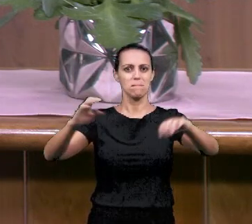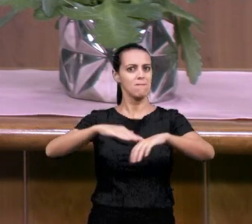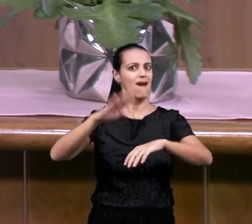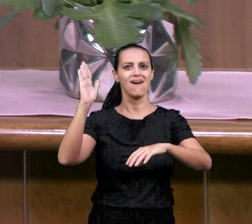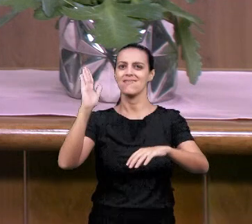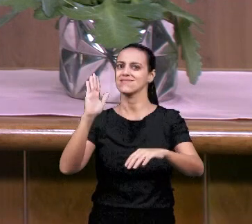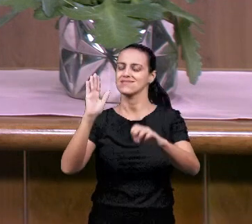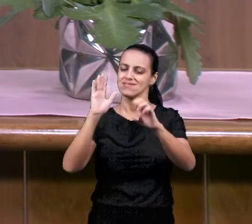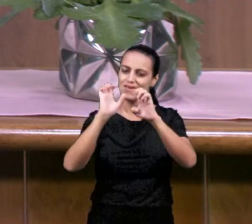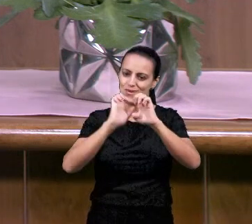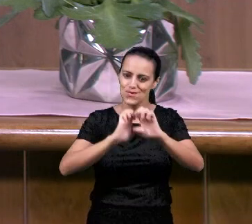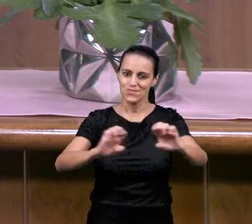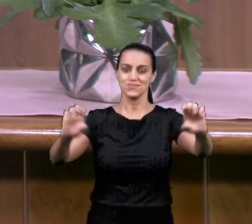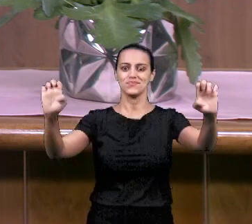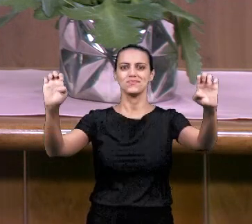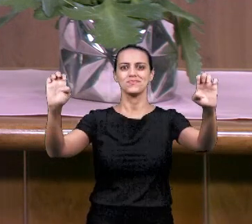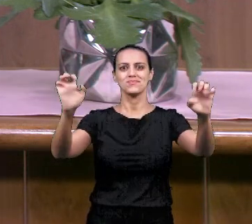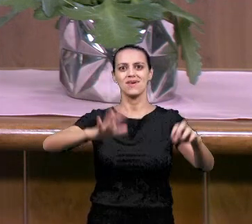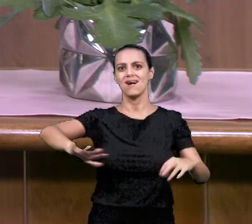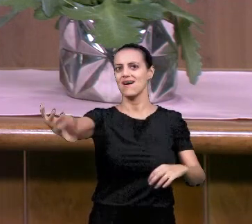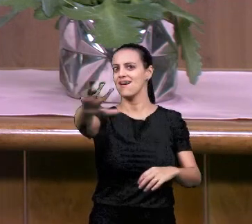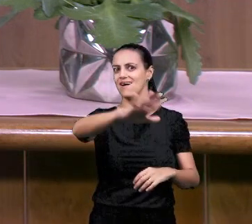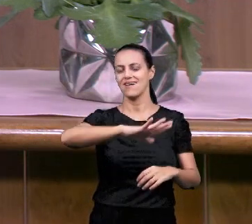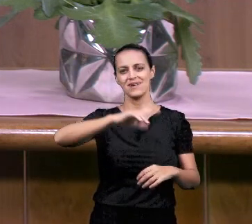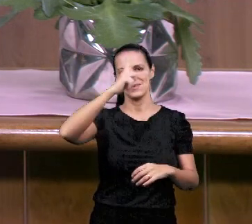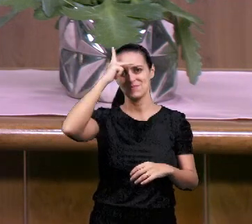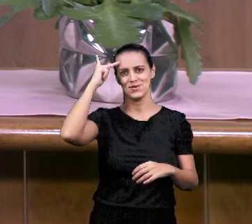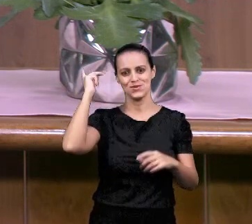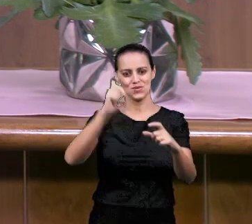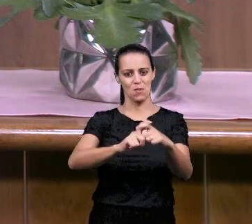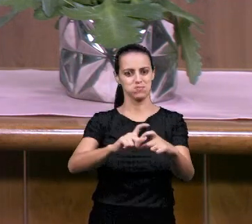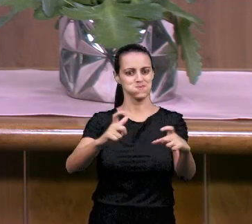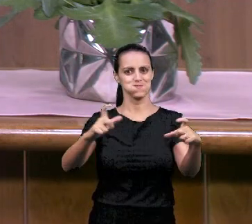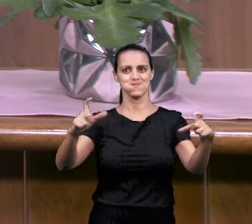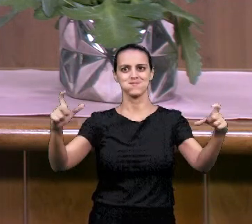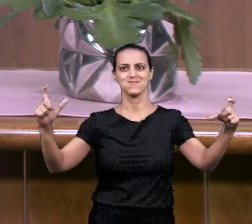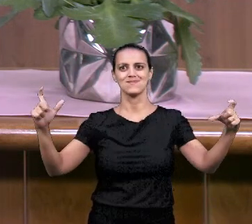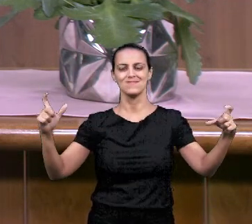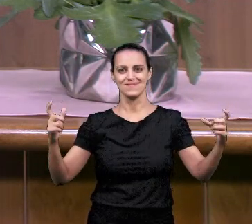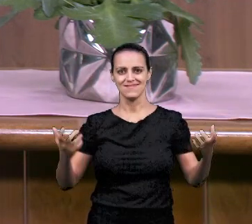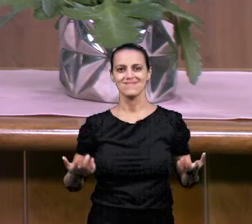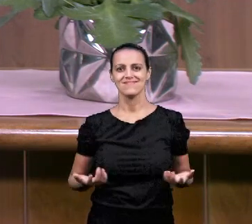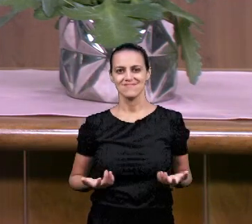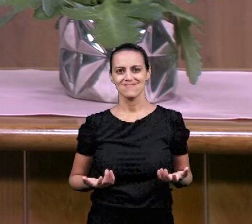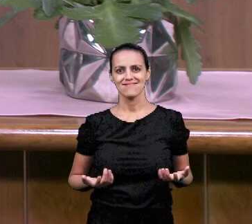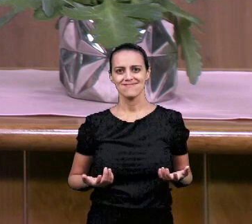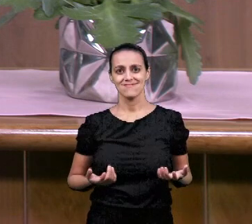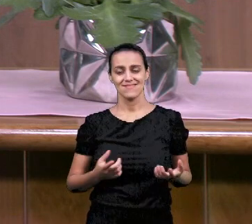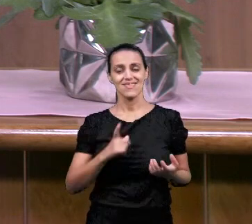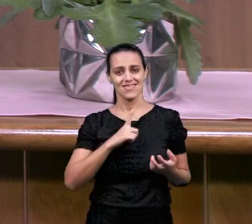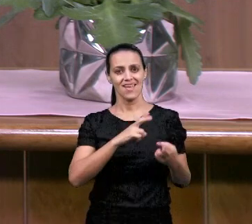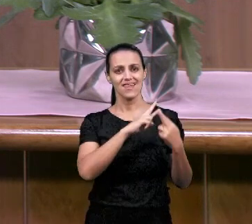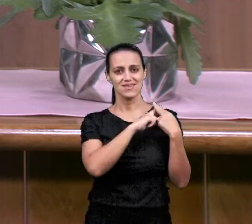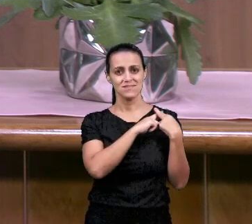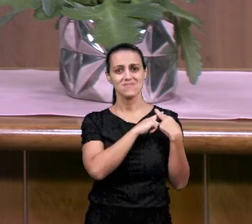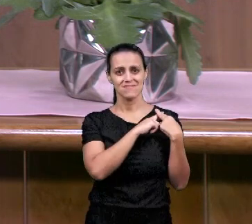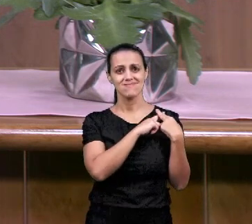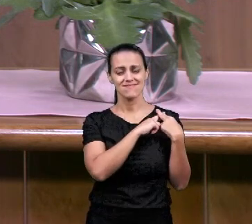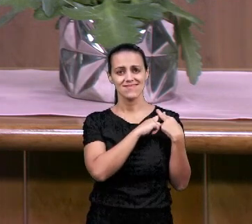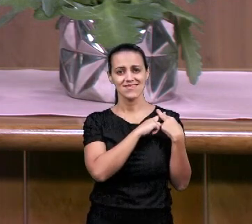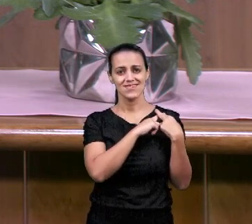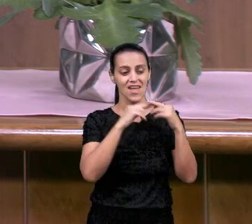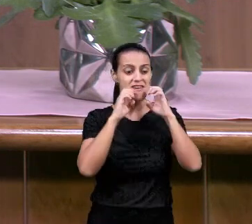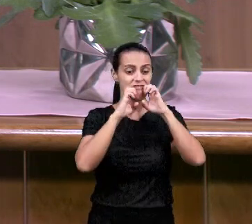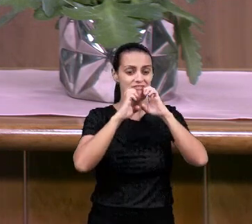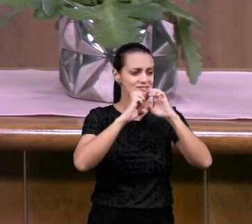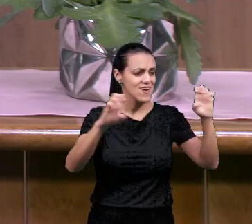portée par rapport au nombre de personnes. Le Seigneur nous a donné une mission d'aller à tout le monde